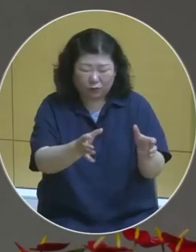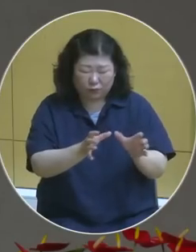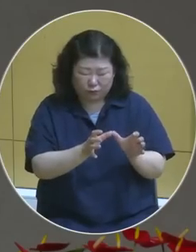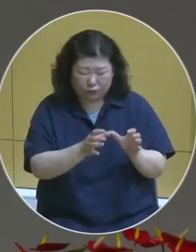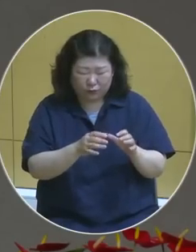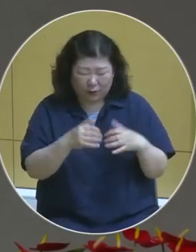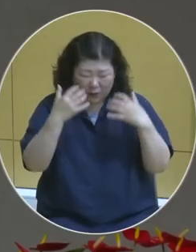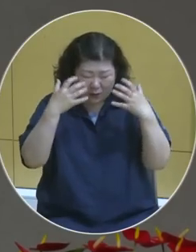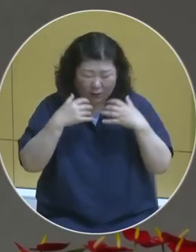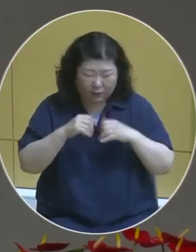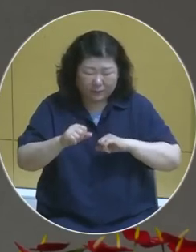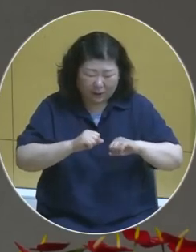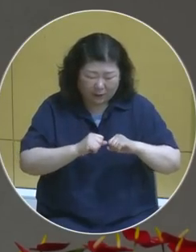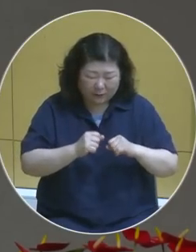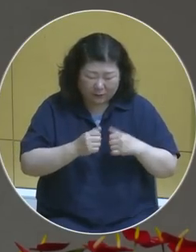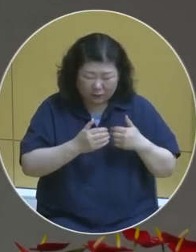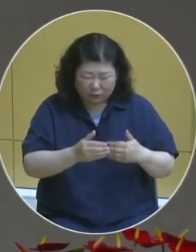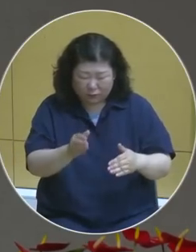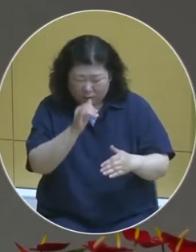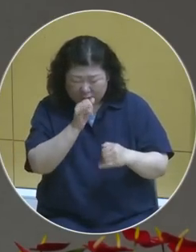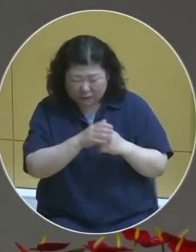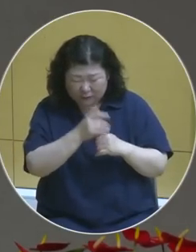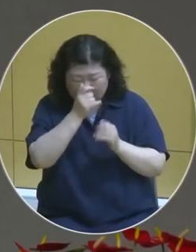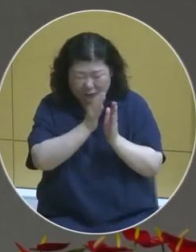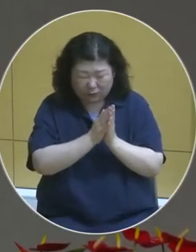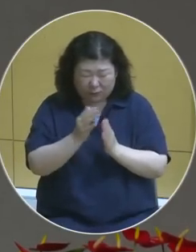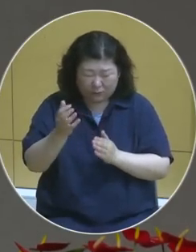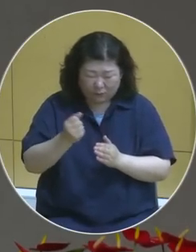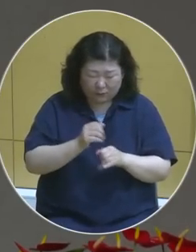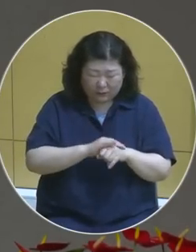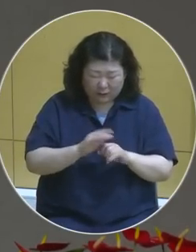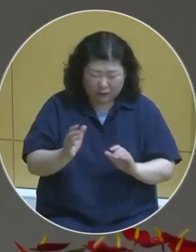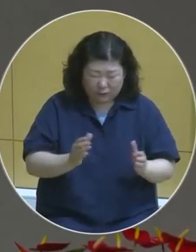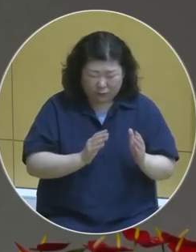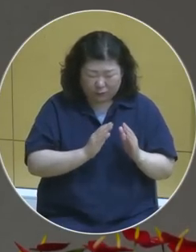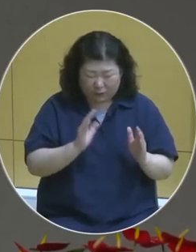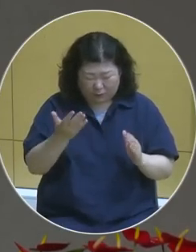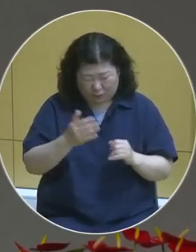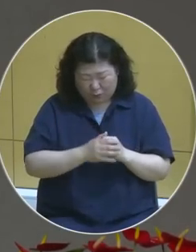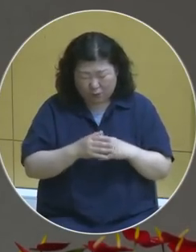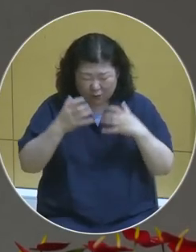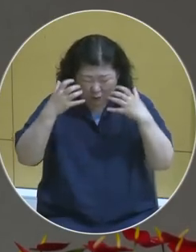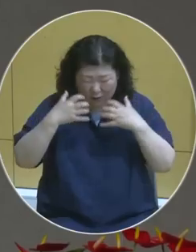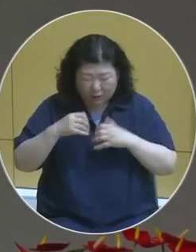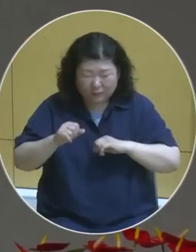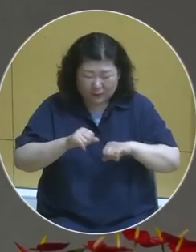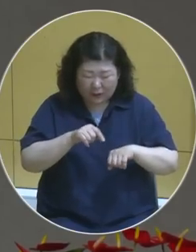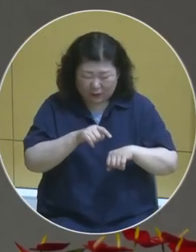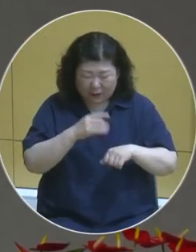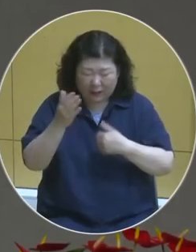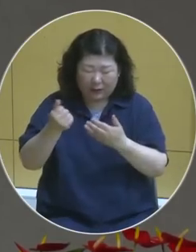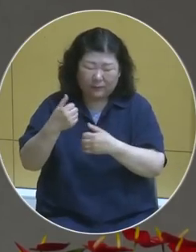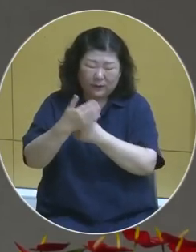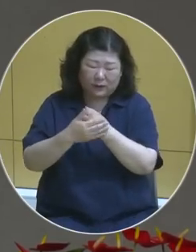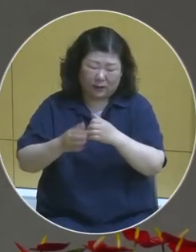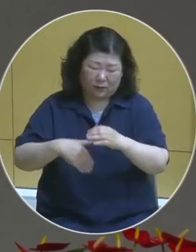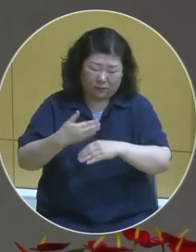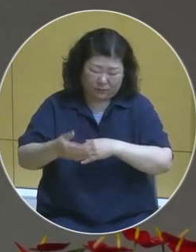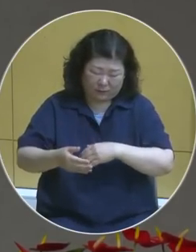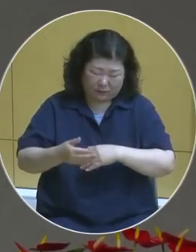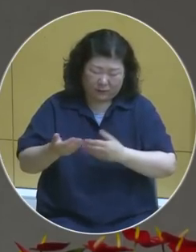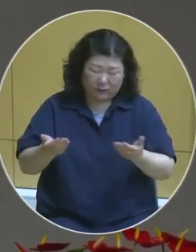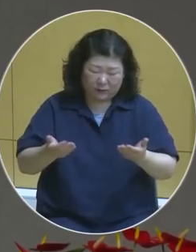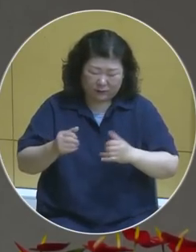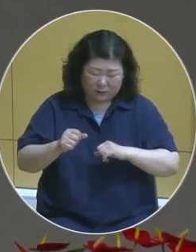있습니다. 기도로 잘 준비되게 하시고 여름 사역들이 하나님의 은혜가 넘치는 사역이 될 수 있게 하여 주시옵소서.